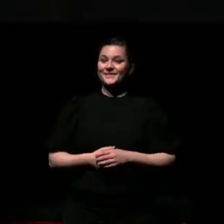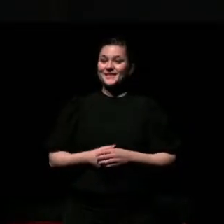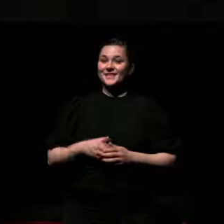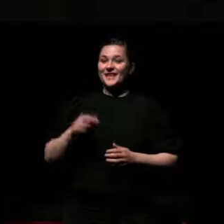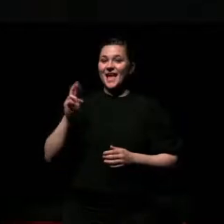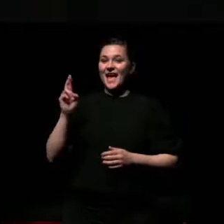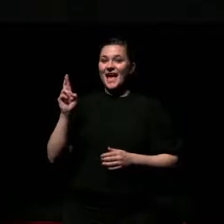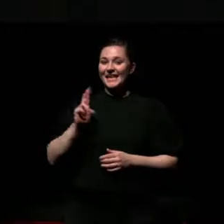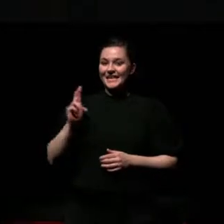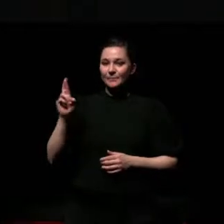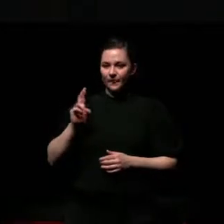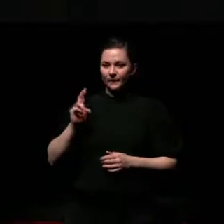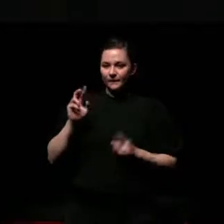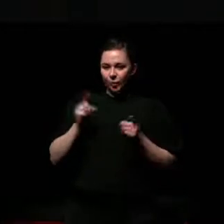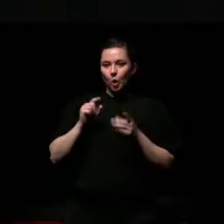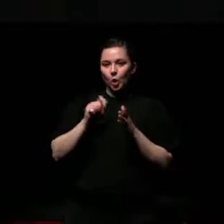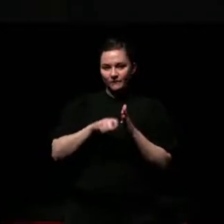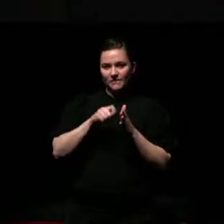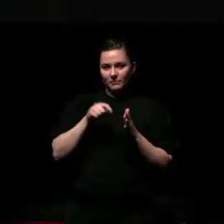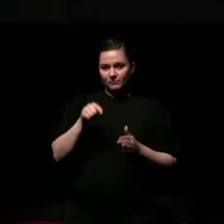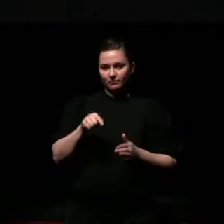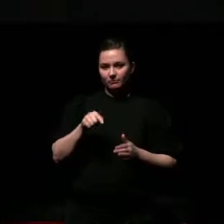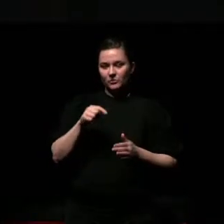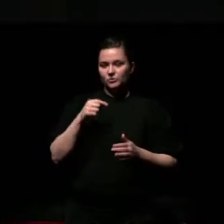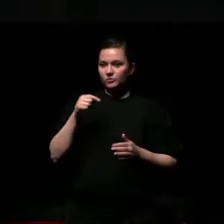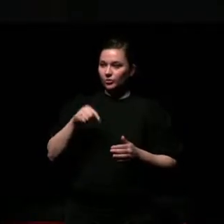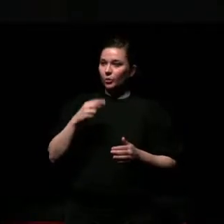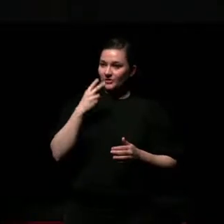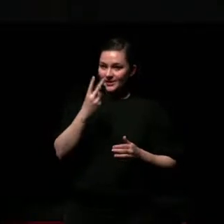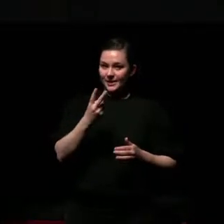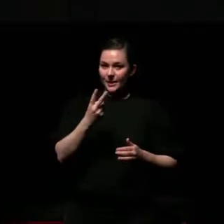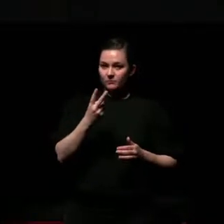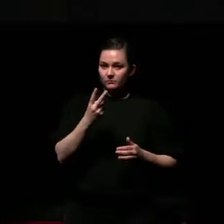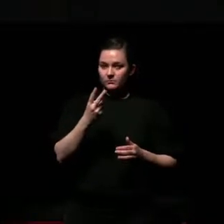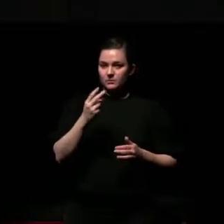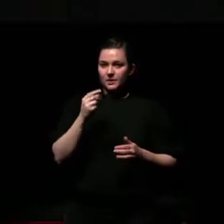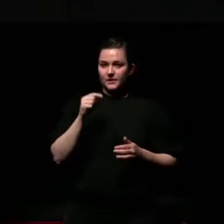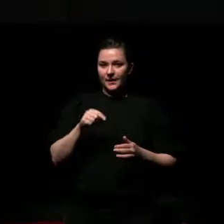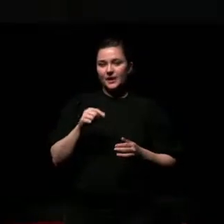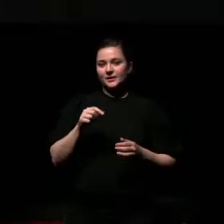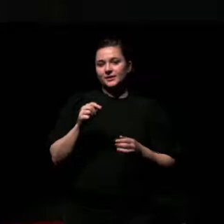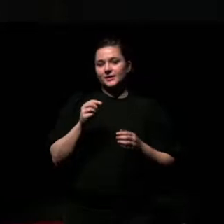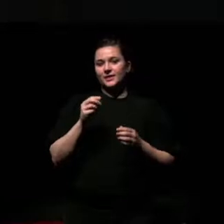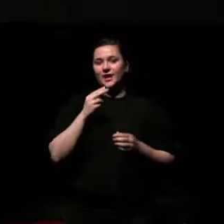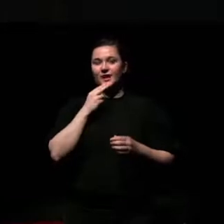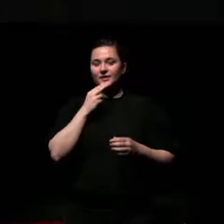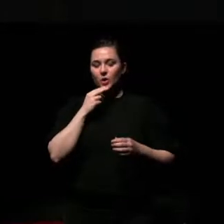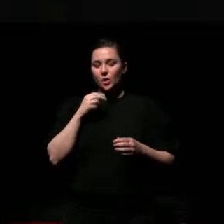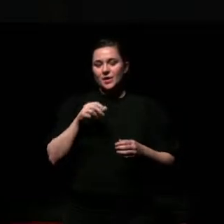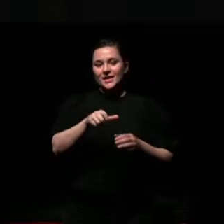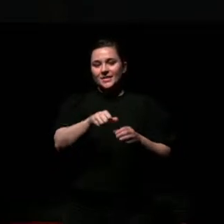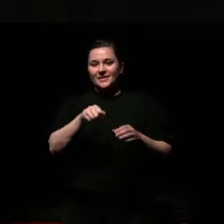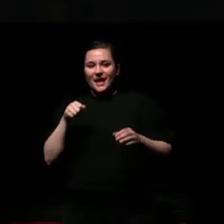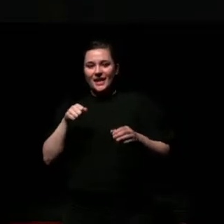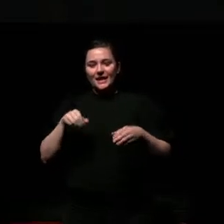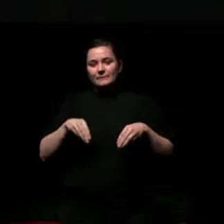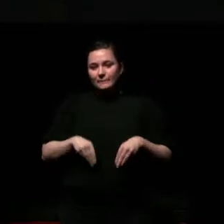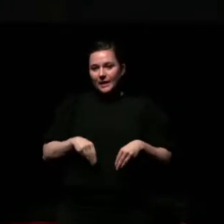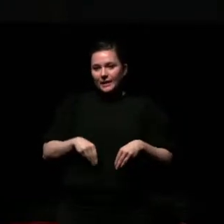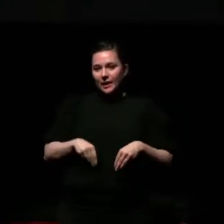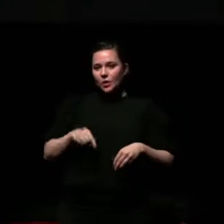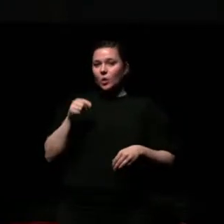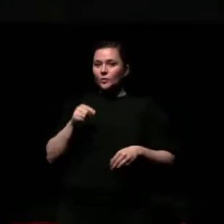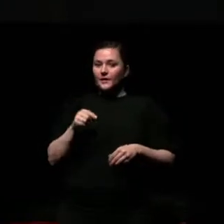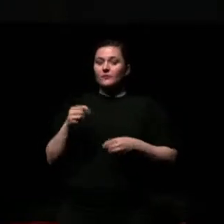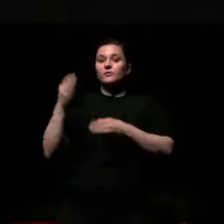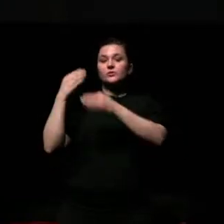Riba ditt, som den kortfilmen vi nå skal se, eller å trekke i belte, en tradisjon